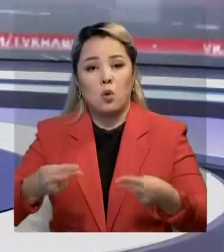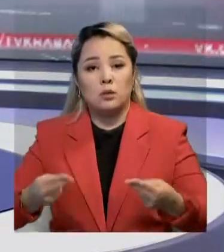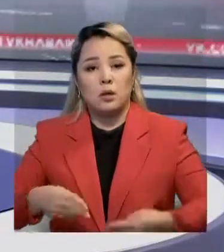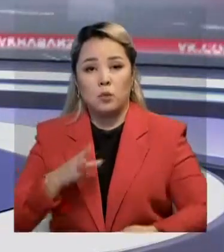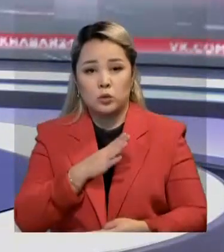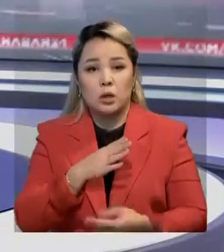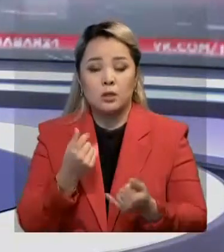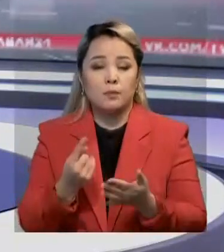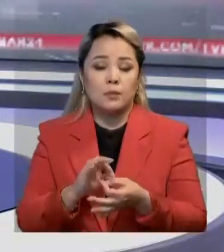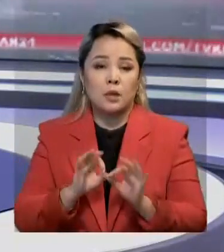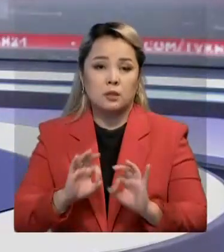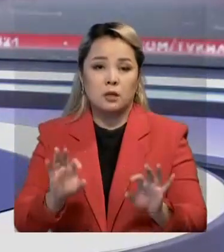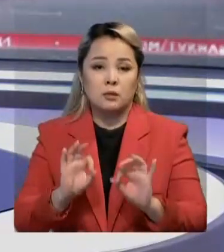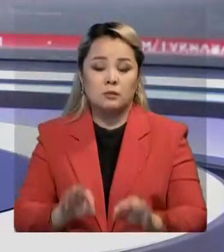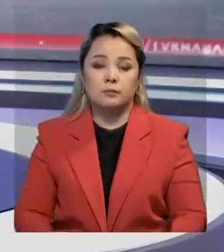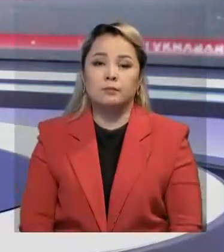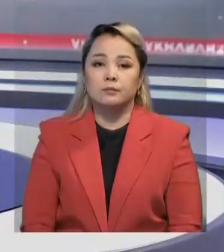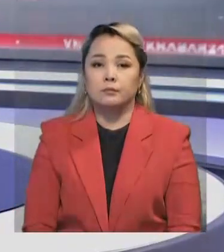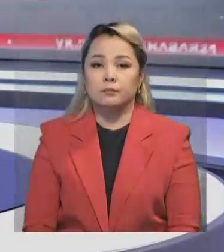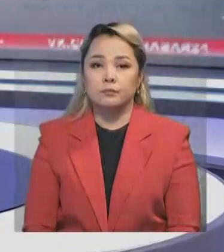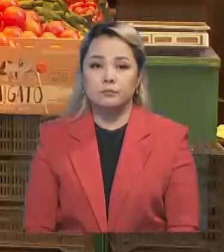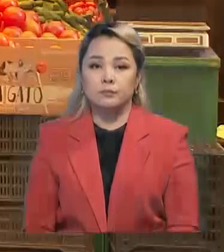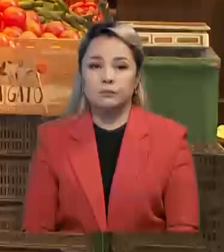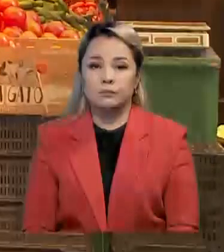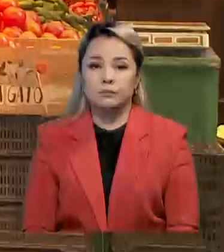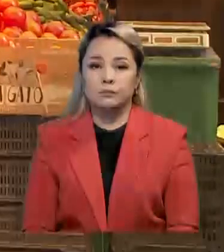қойылды. Толығырақ әріптесім жалғастырады.